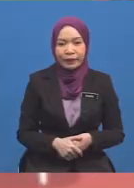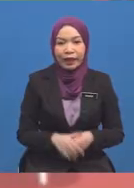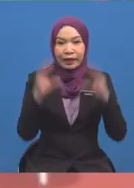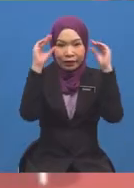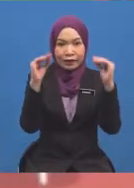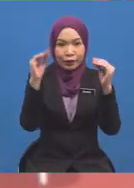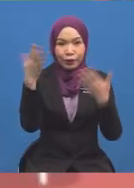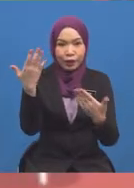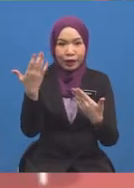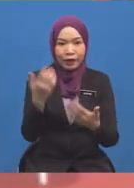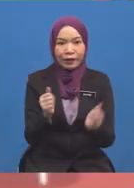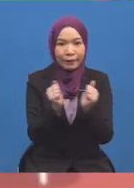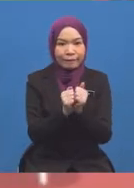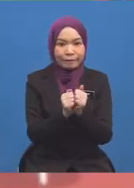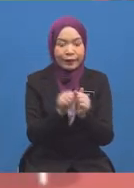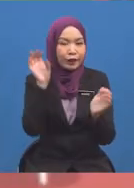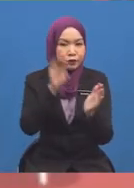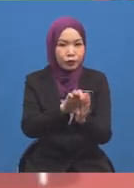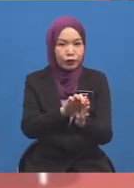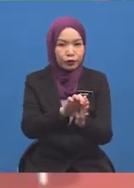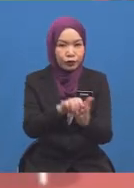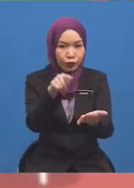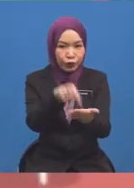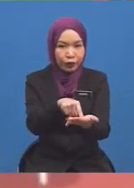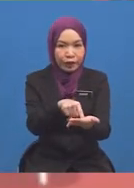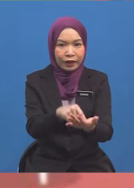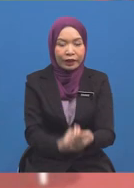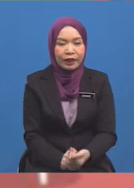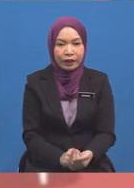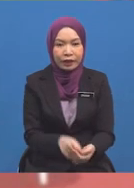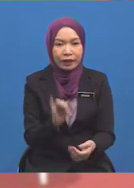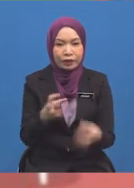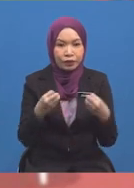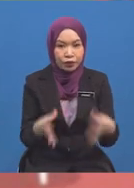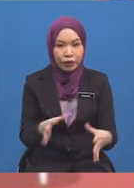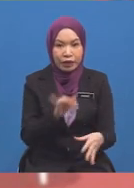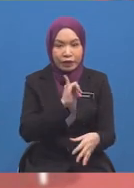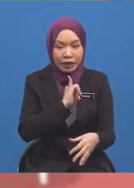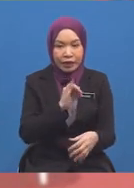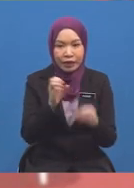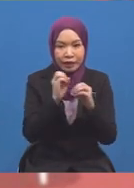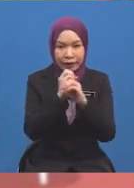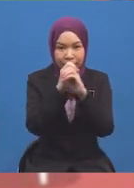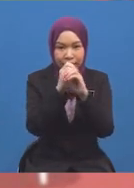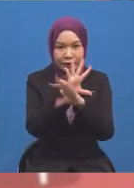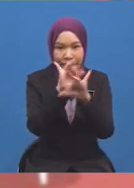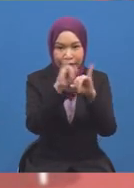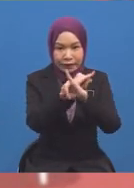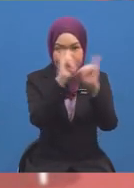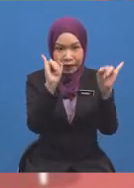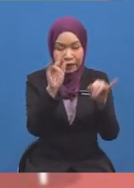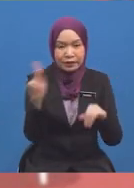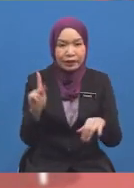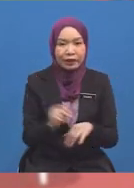kuharap dengan beberapa contoh yang Cikgu Terangkan kepada kamu tadi iya sedikit banyak dapat